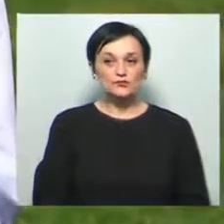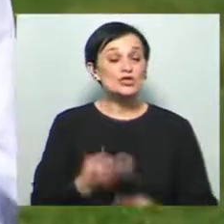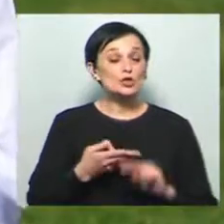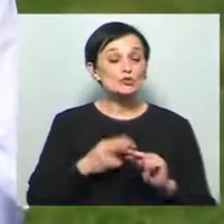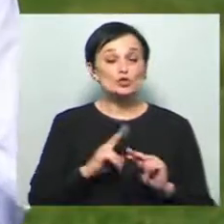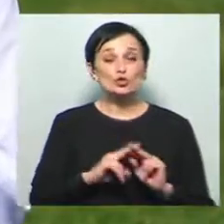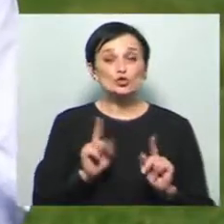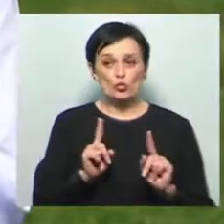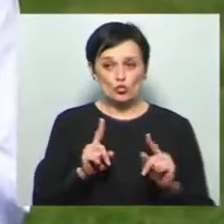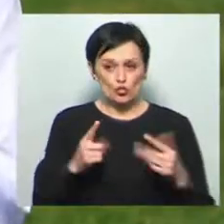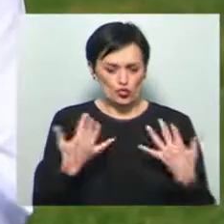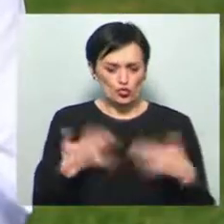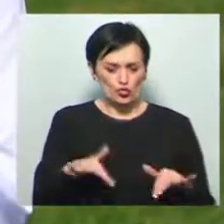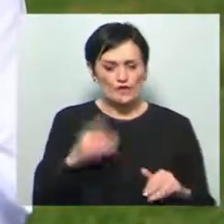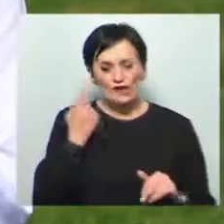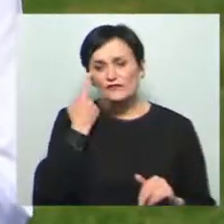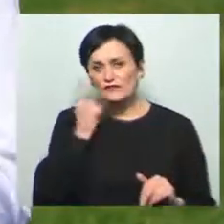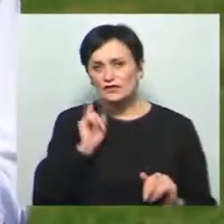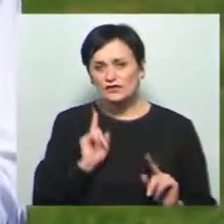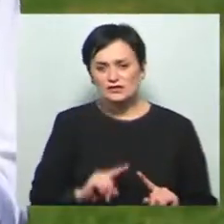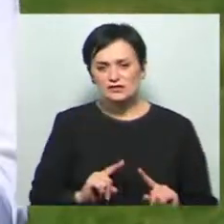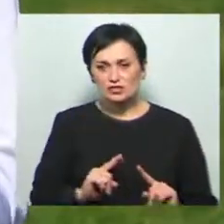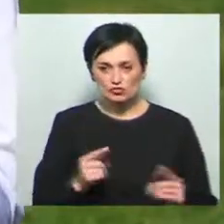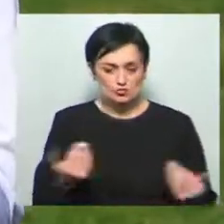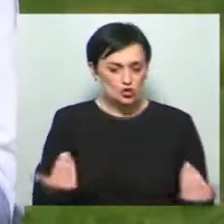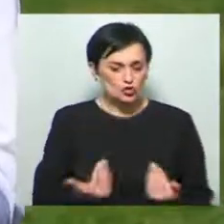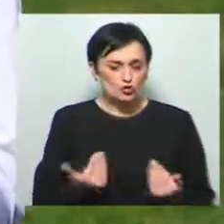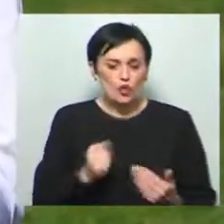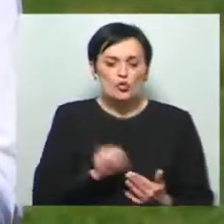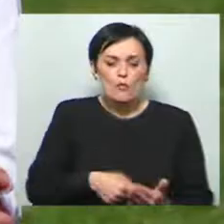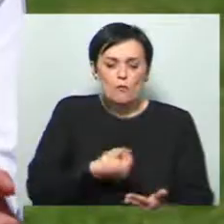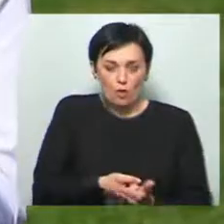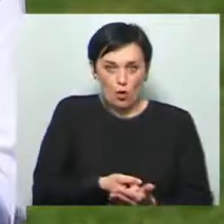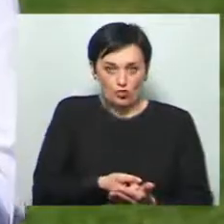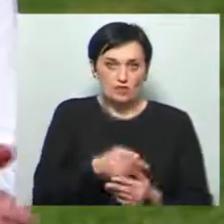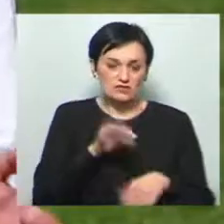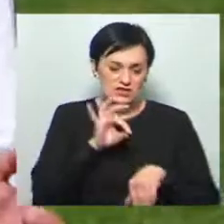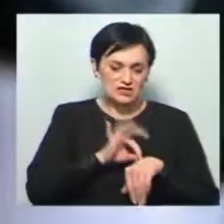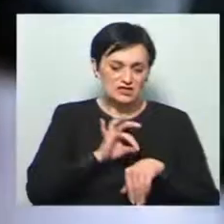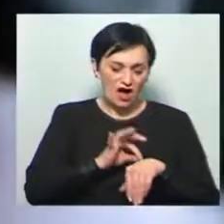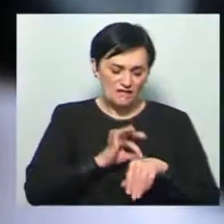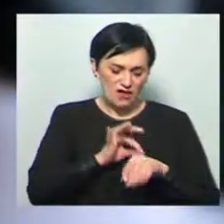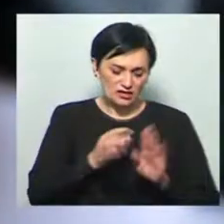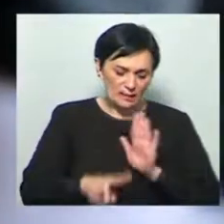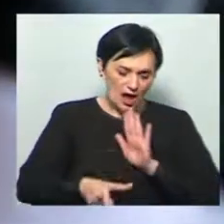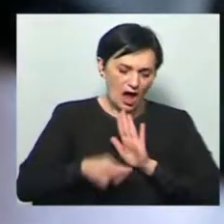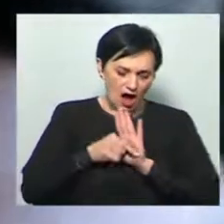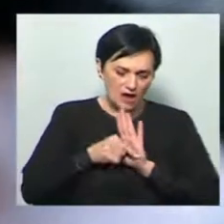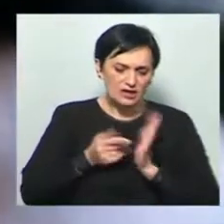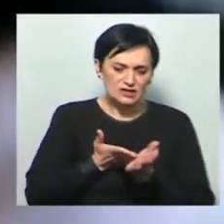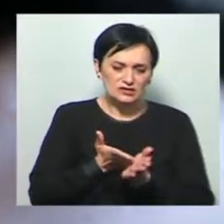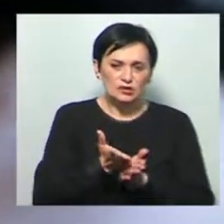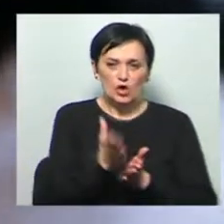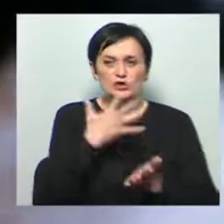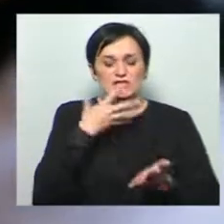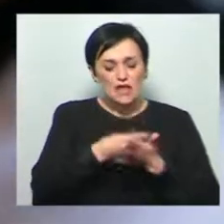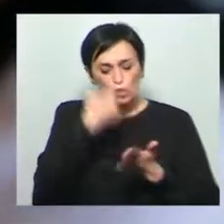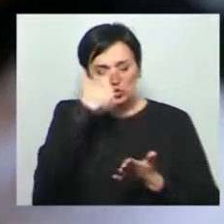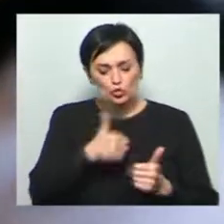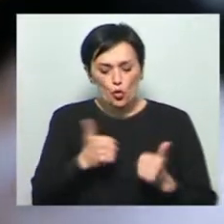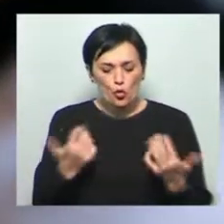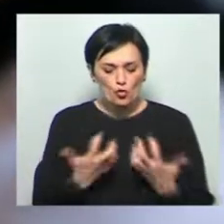იმიტომ რომ უკვე ვიცი, რომ ცხოვრების ბოლომდე ვიქნები ამ დაავადებასთან ერთად და ვიცი, როგორ უნდა მოვარო საკუთარ თავს,